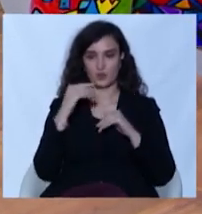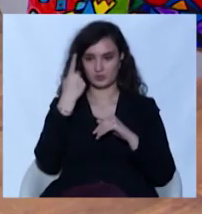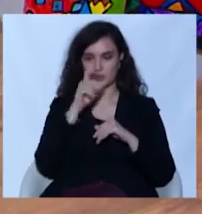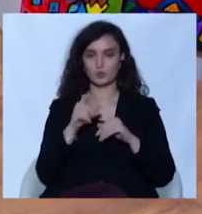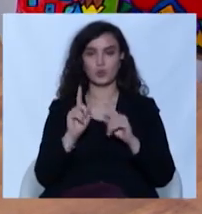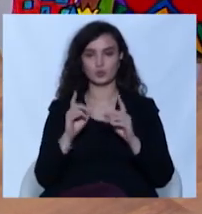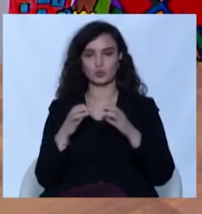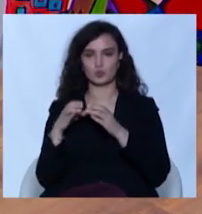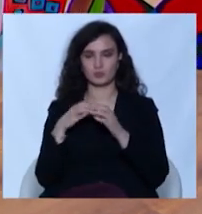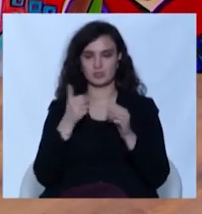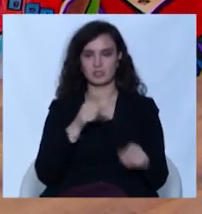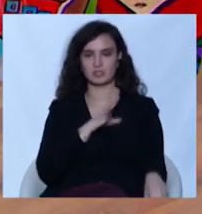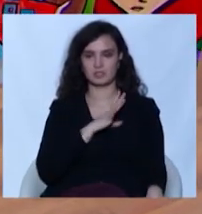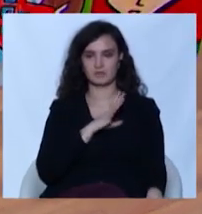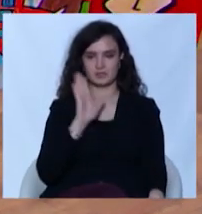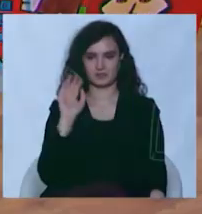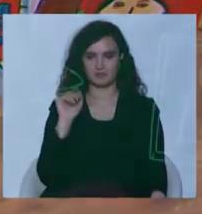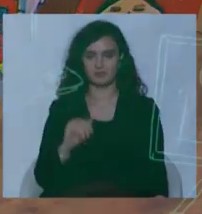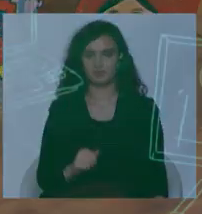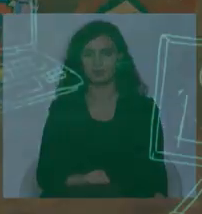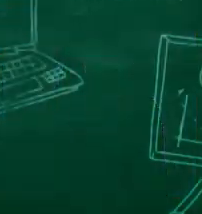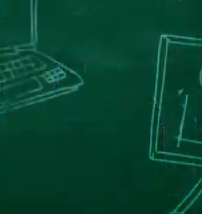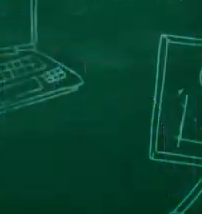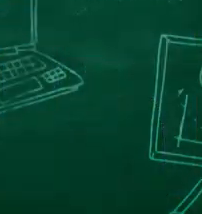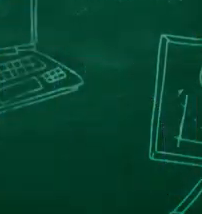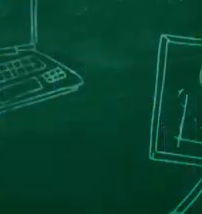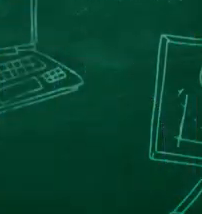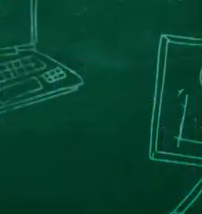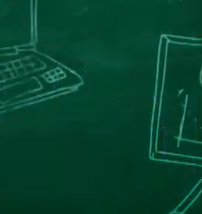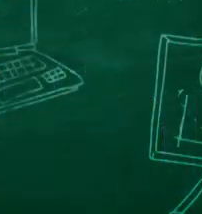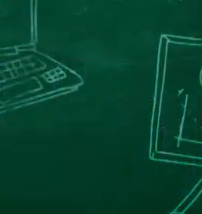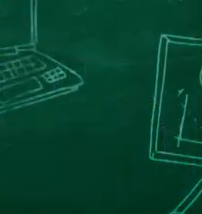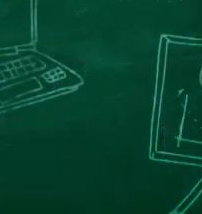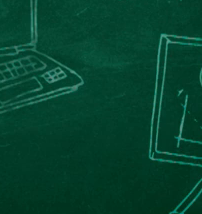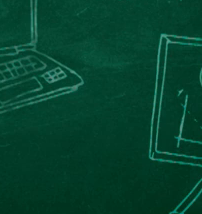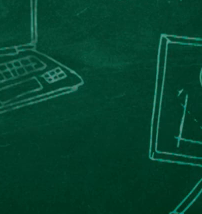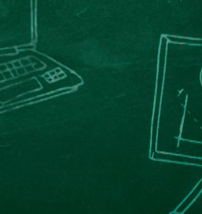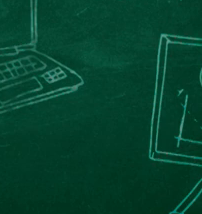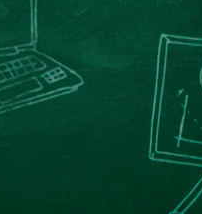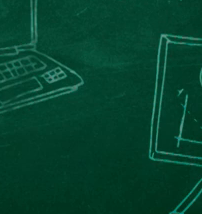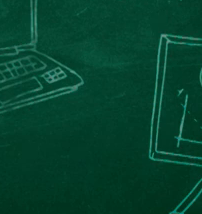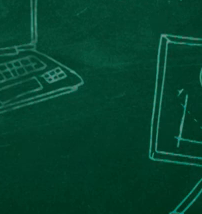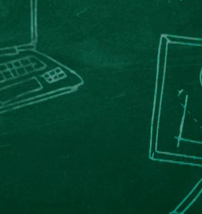ჯგუფურს. კარგად ზანდებოდეთ ნახვამდის.